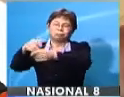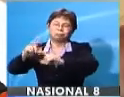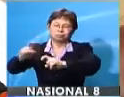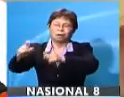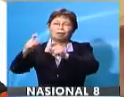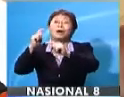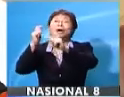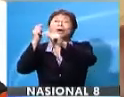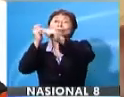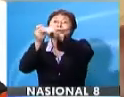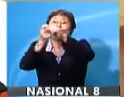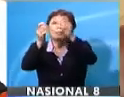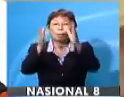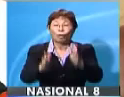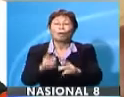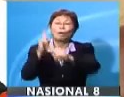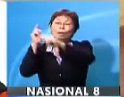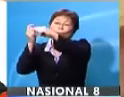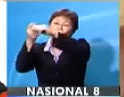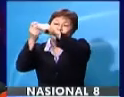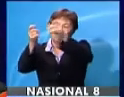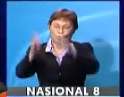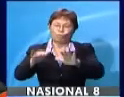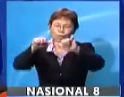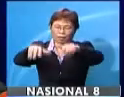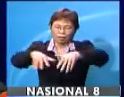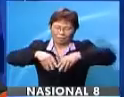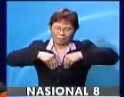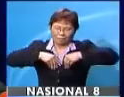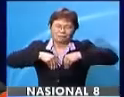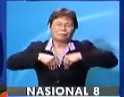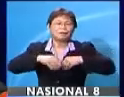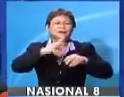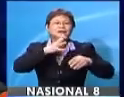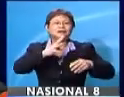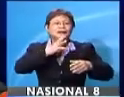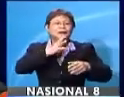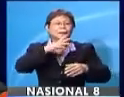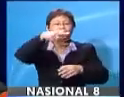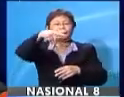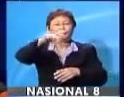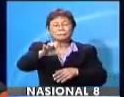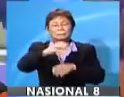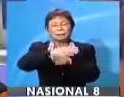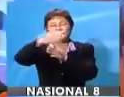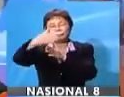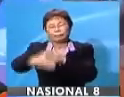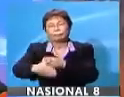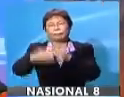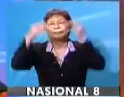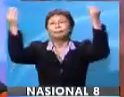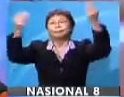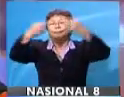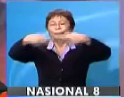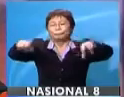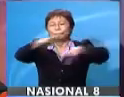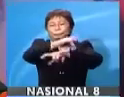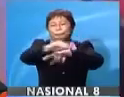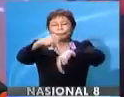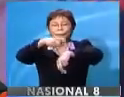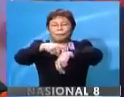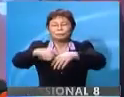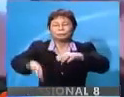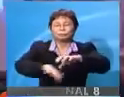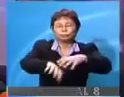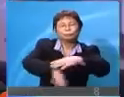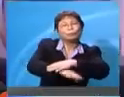Jadi dengan harapan supaya pemaju boleh kompromi. Datuk Seri Adnan bercakap dalam sidang media selepas majlis pelancaran dan sesi